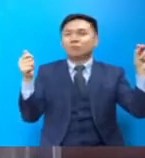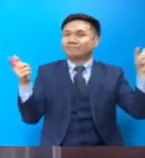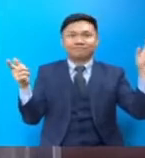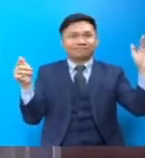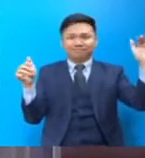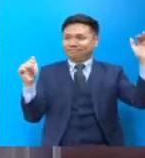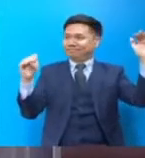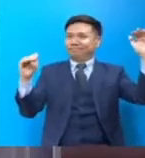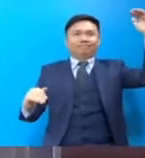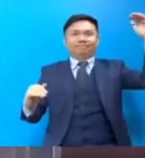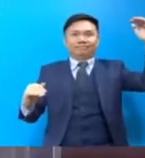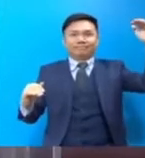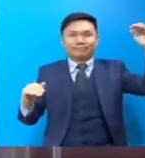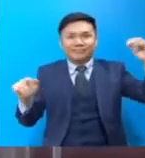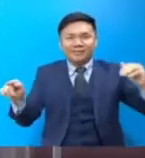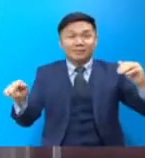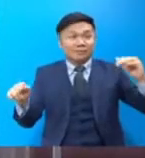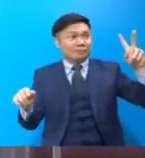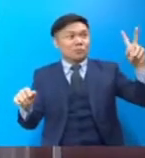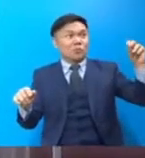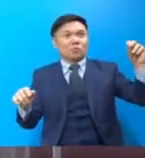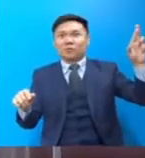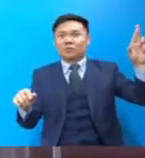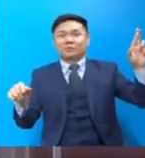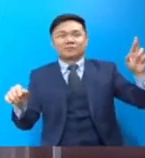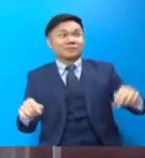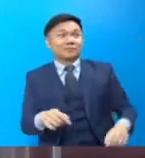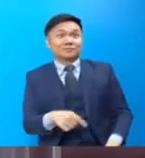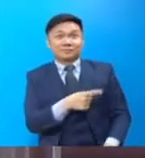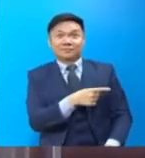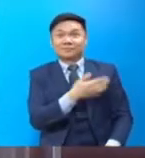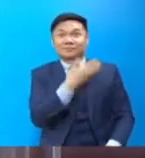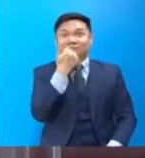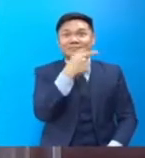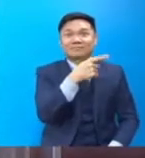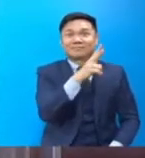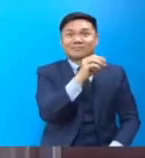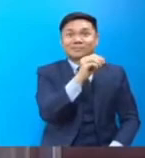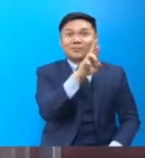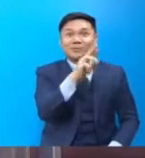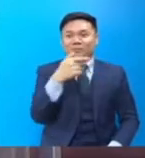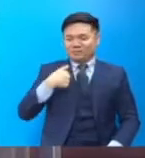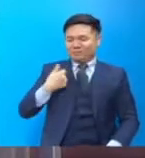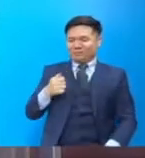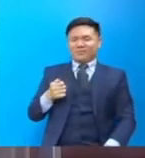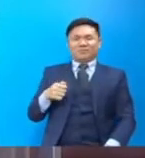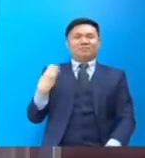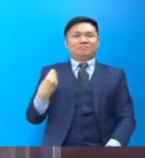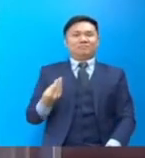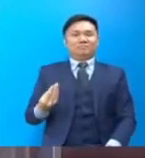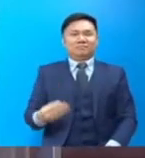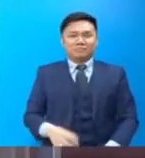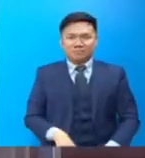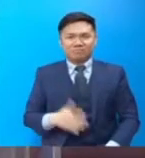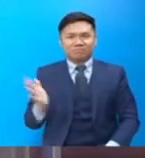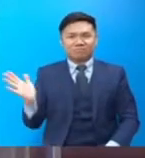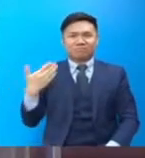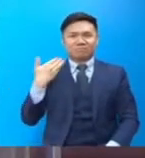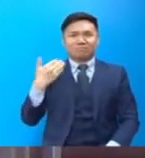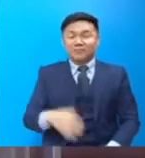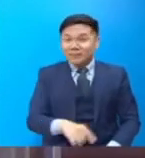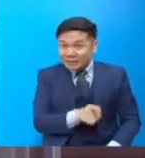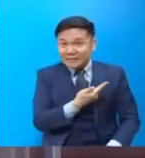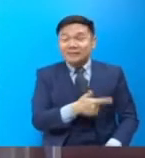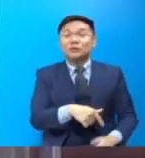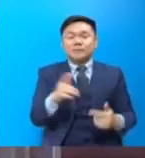didididi ditebarkan make yang 20.000 menjadi pilihan daripada 10.000 Hai coba untuk kita mesti melantik